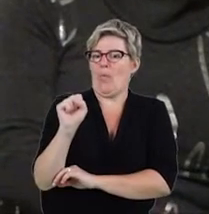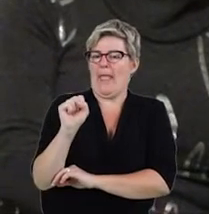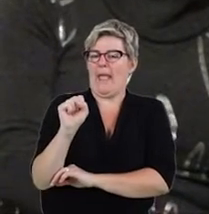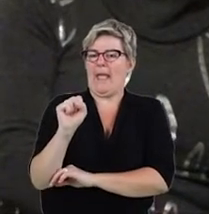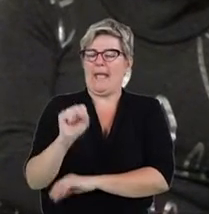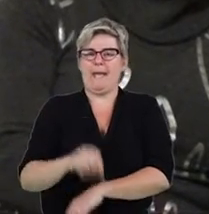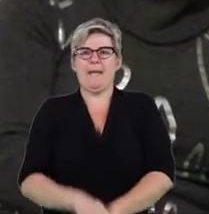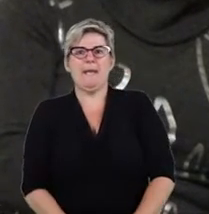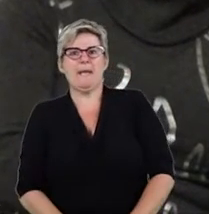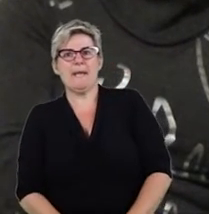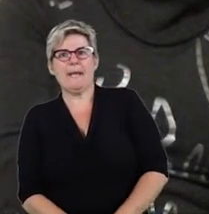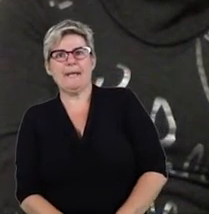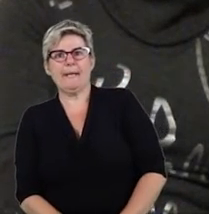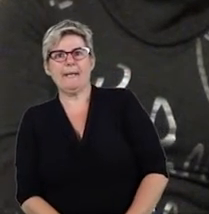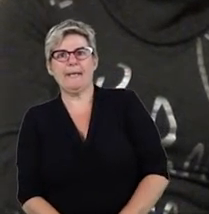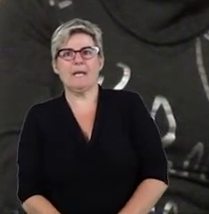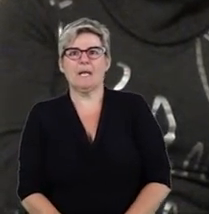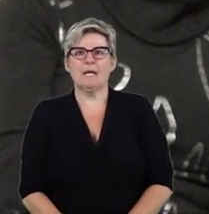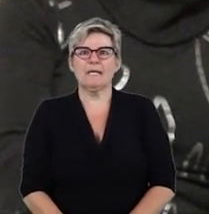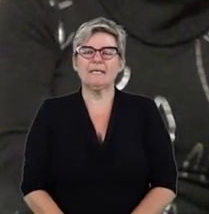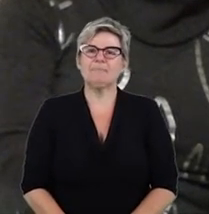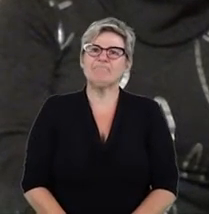était possible.